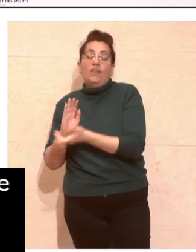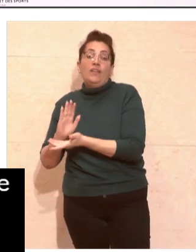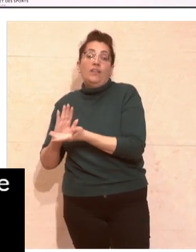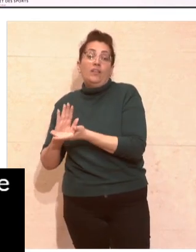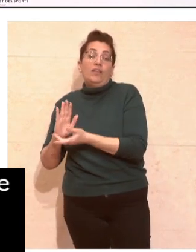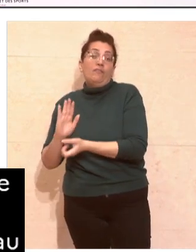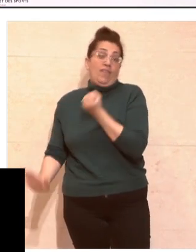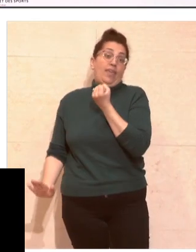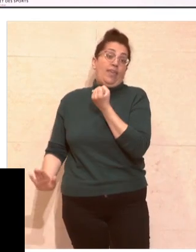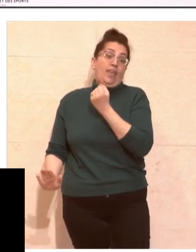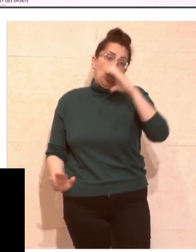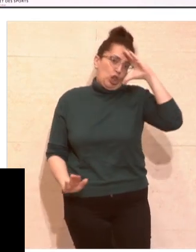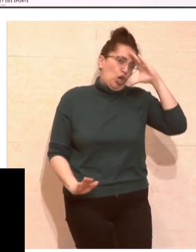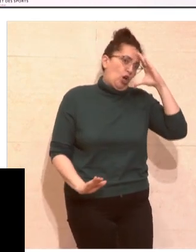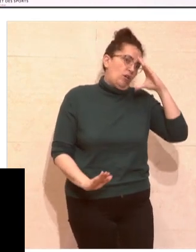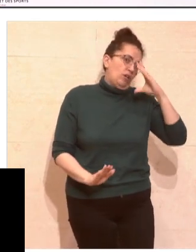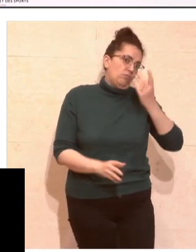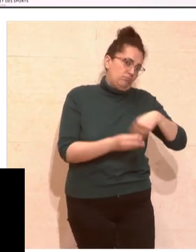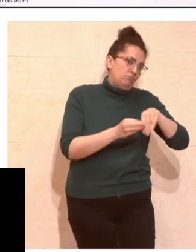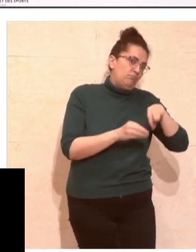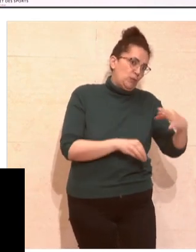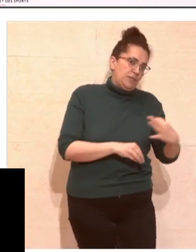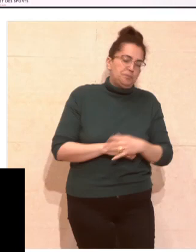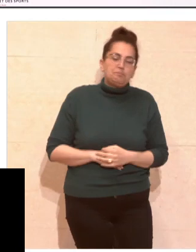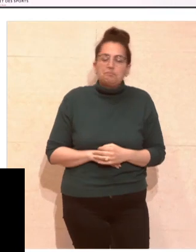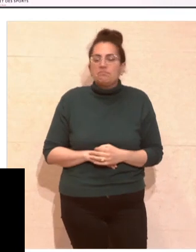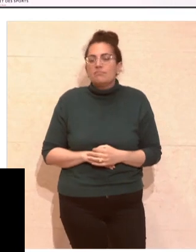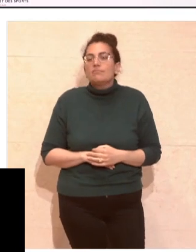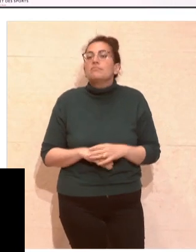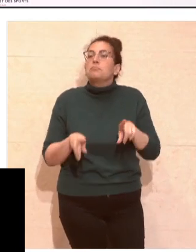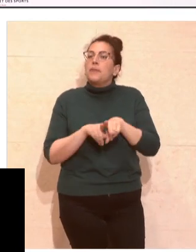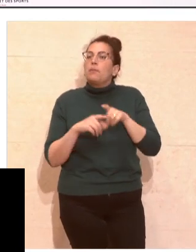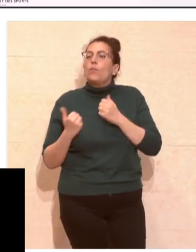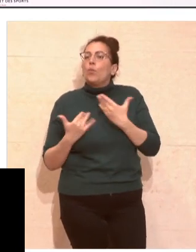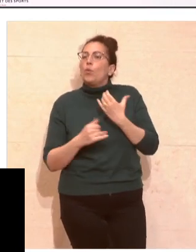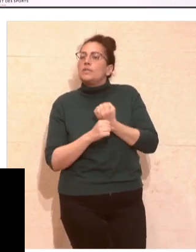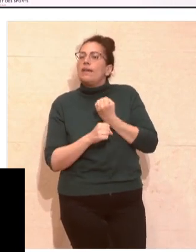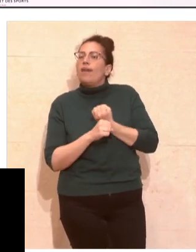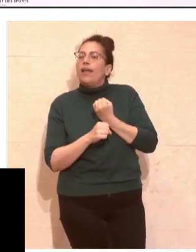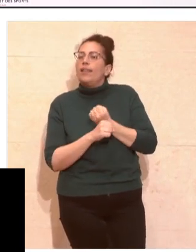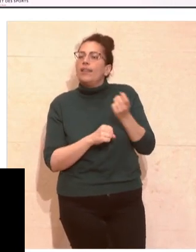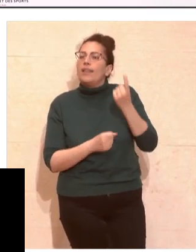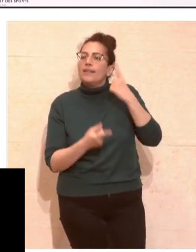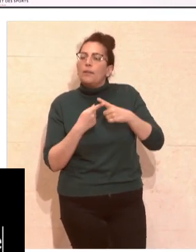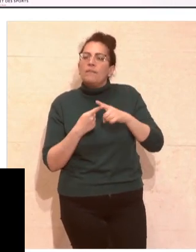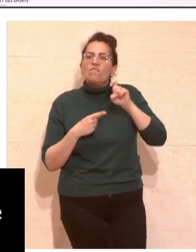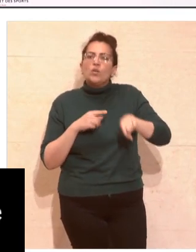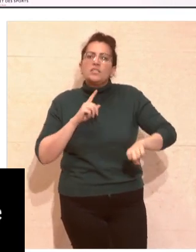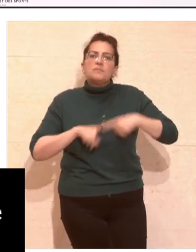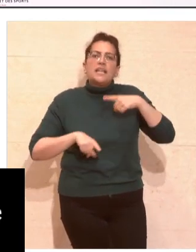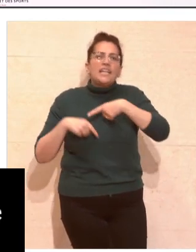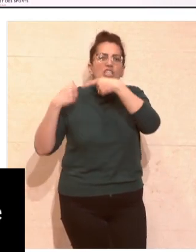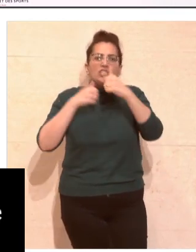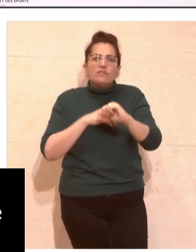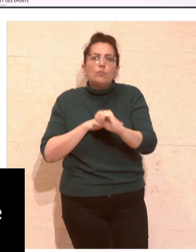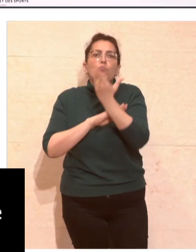sommeil. On leur a également fait une tâche de vigilance. Ici, c'est une tâche de go-no-go. On doit appuyer le plus rapidement possible quand il y a un chiffre, sauf